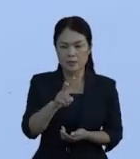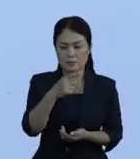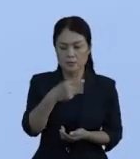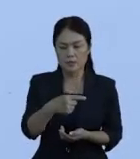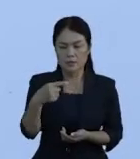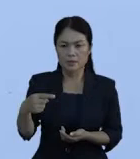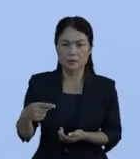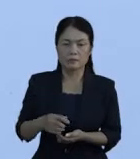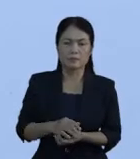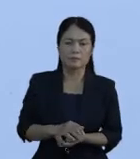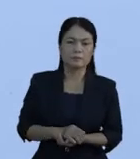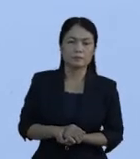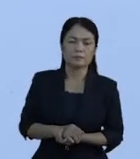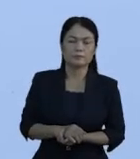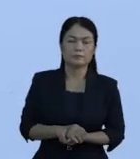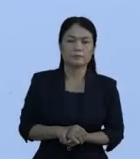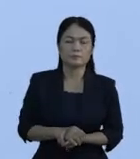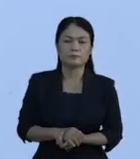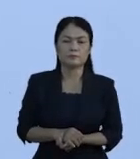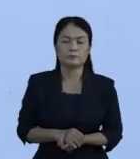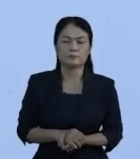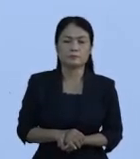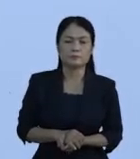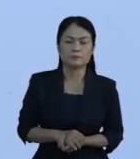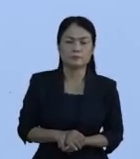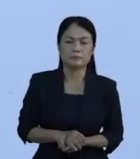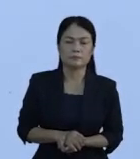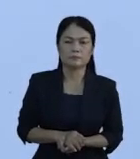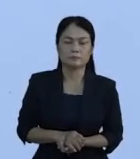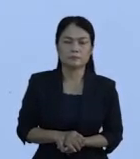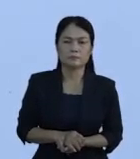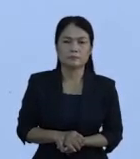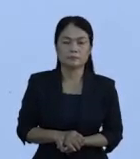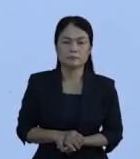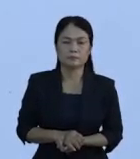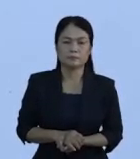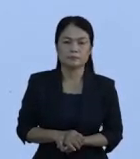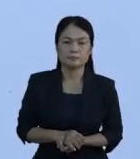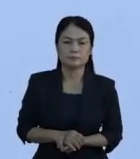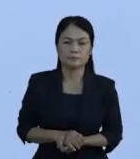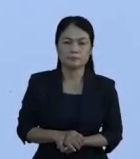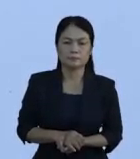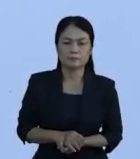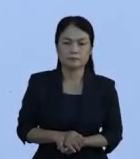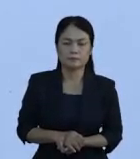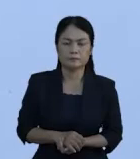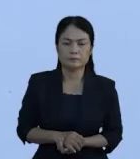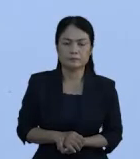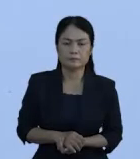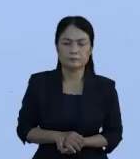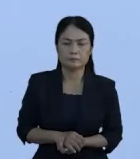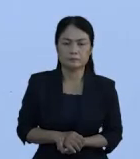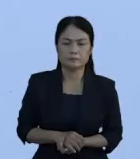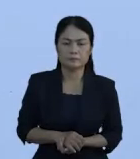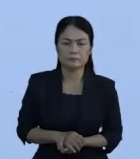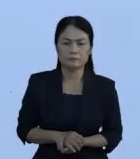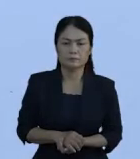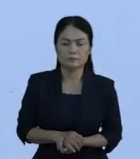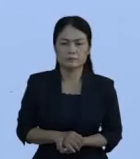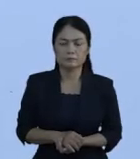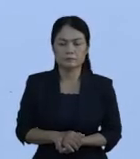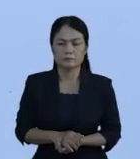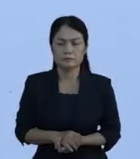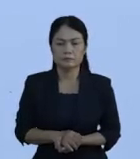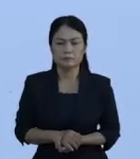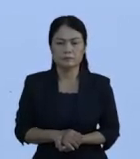pí ấy có thật nơi chịt bầy liên chiến pí pí liên là con á bà thật nơi chịt pí liên bà thật nơi chịt pí